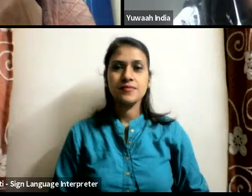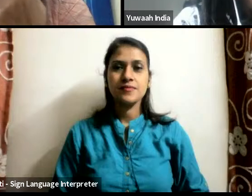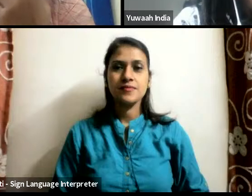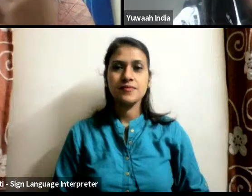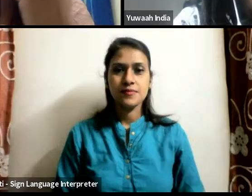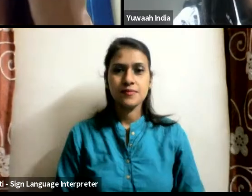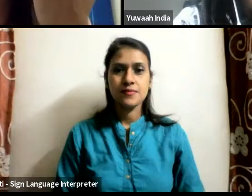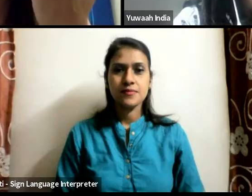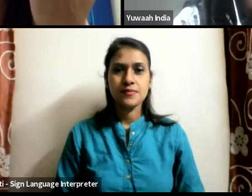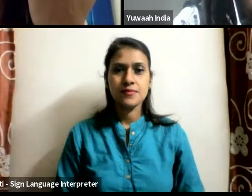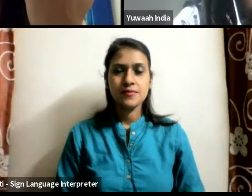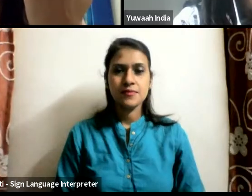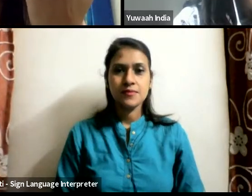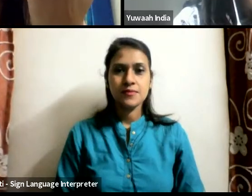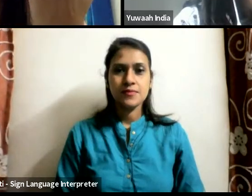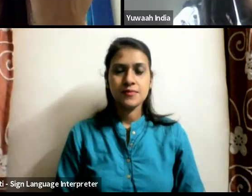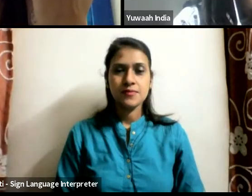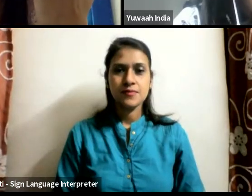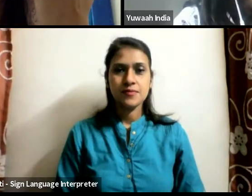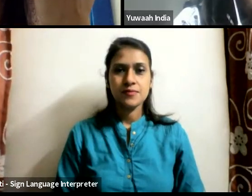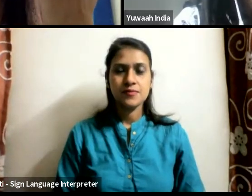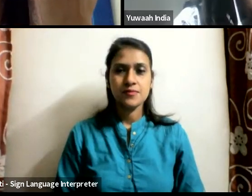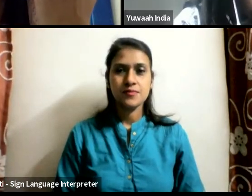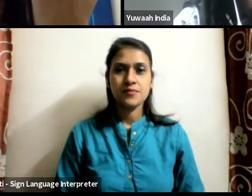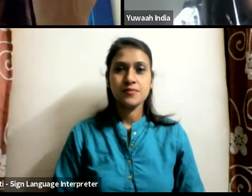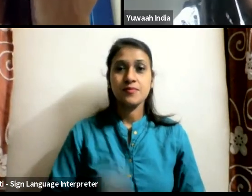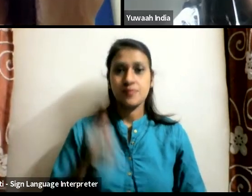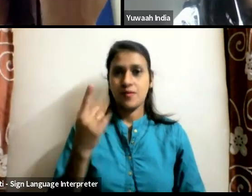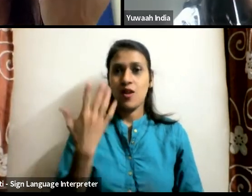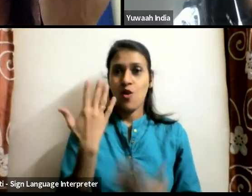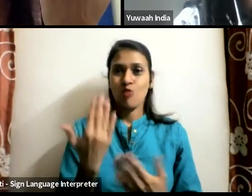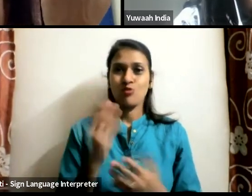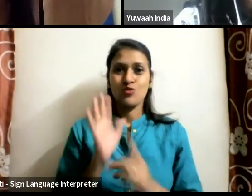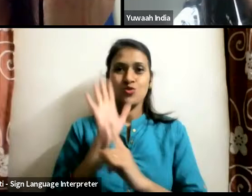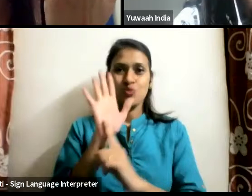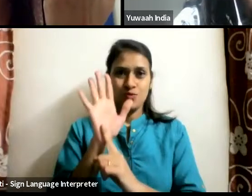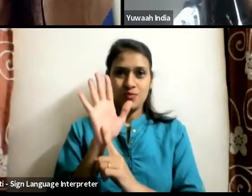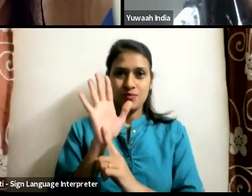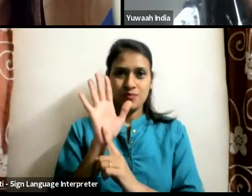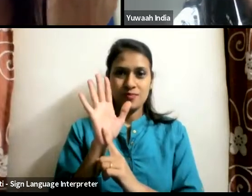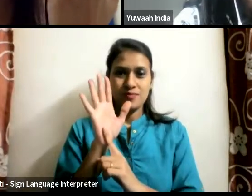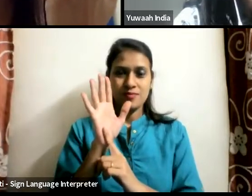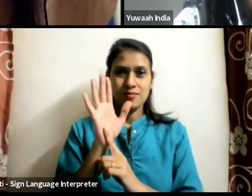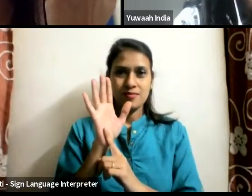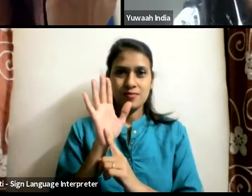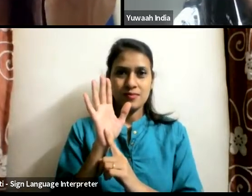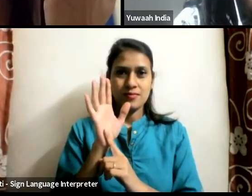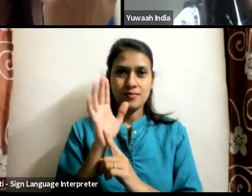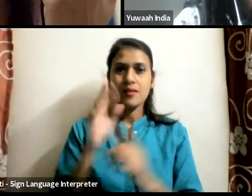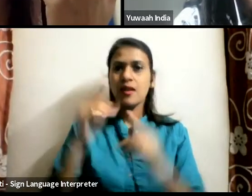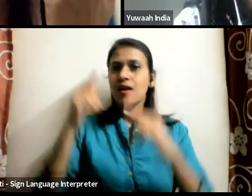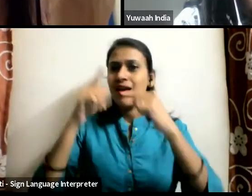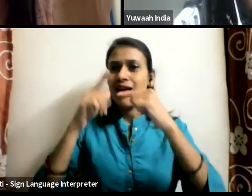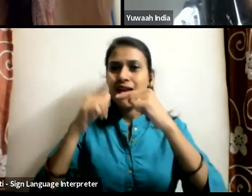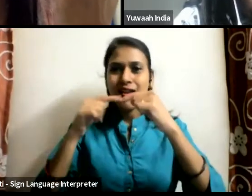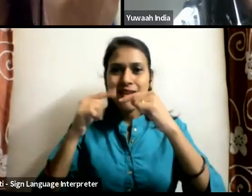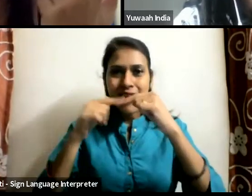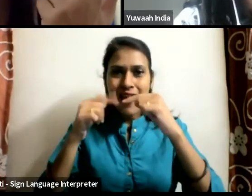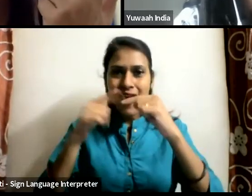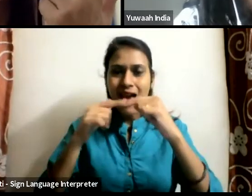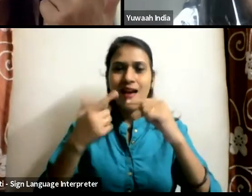अपनी मिडिल फिंगर इसमें डाल दीजिए. मेरे हाथ में कोई नेल पेंट या टैटू या कुछ वैसे भी नहीं लगा